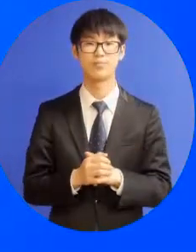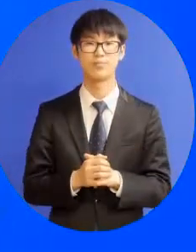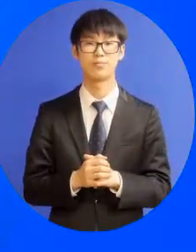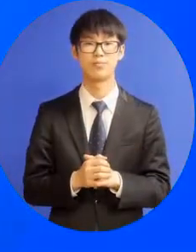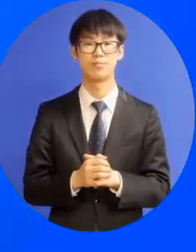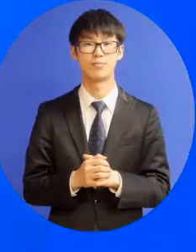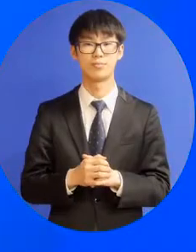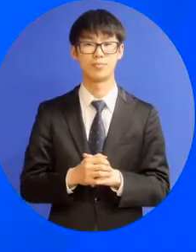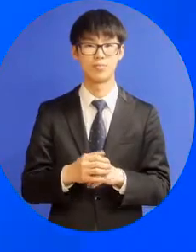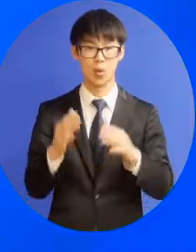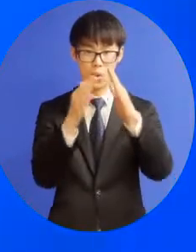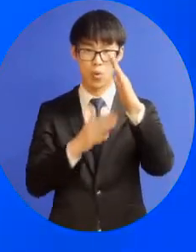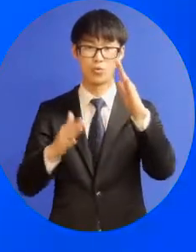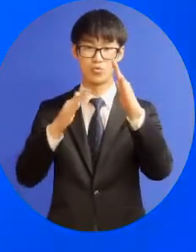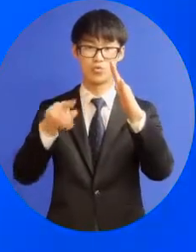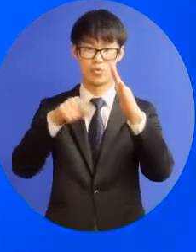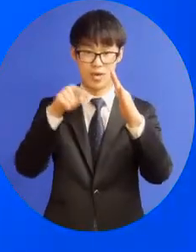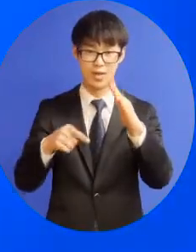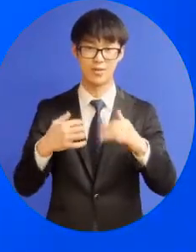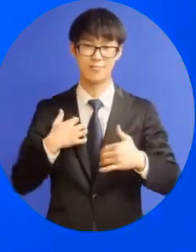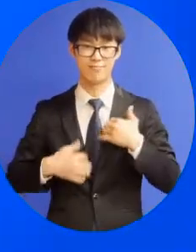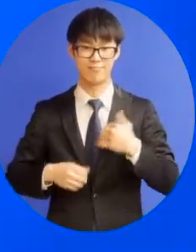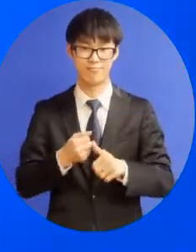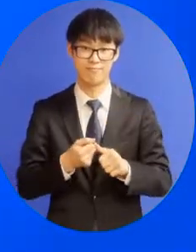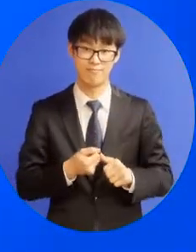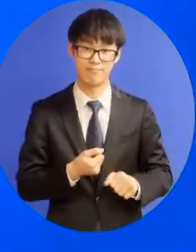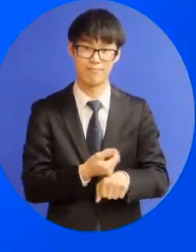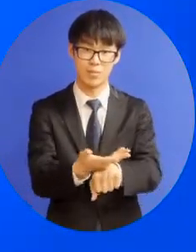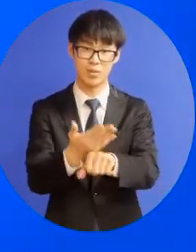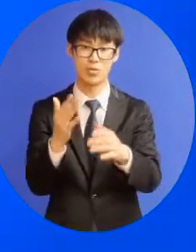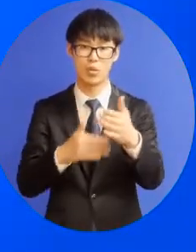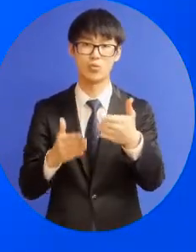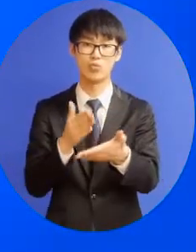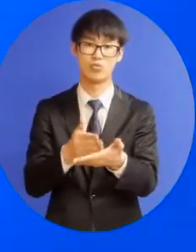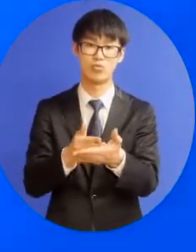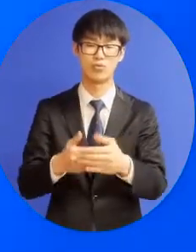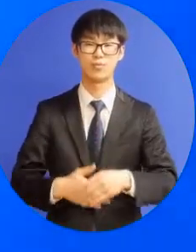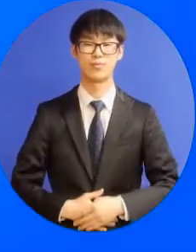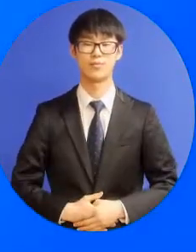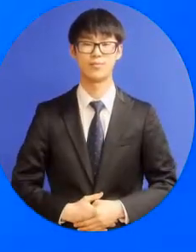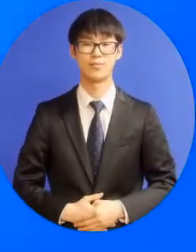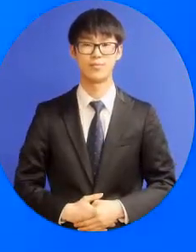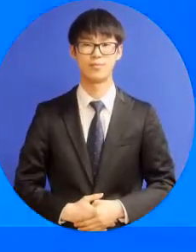여러분 안녕하십니까? 공주시의 흥미진진한 뉴스를 전해드리는 공주뉴스입니다.